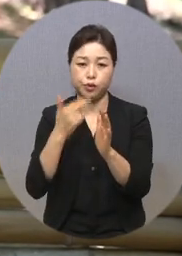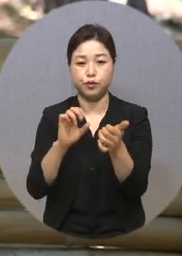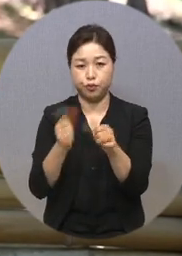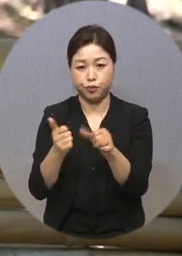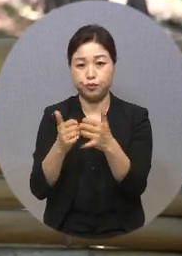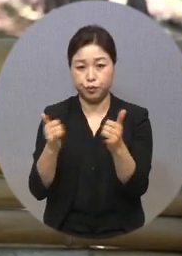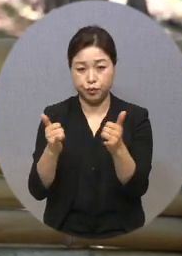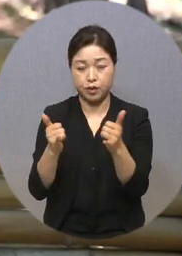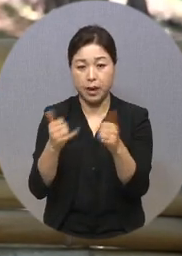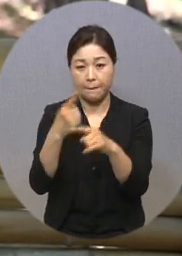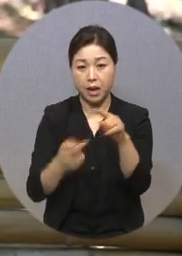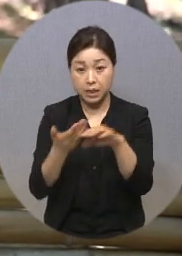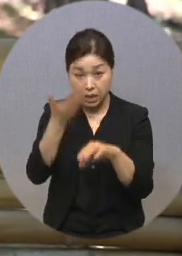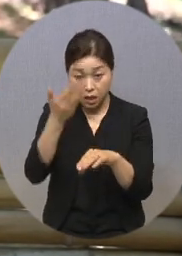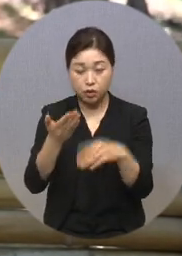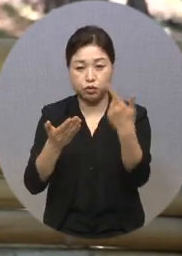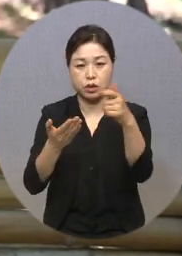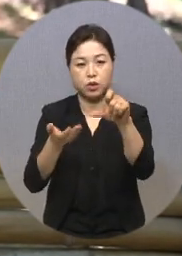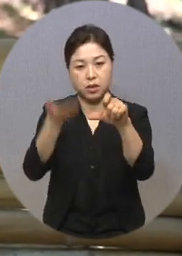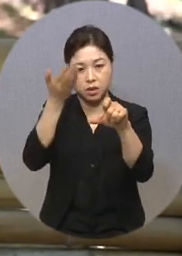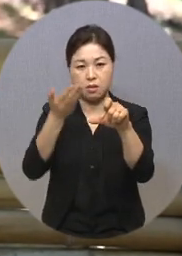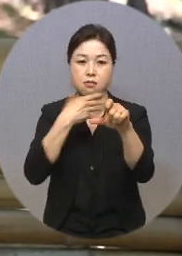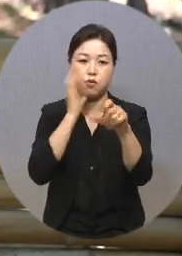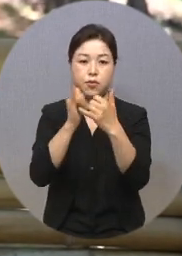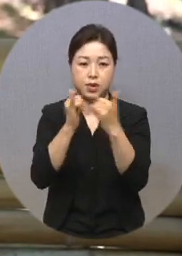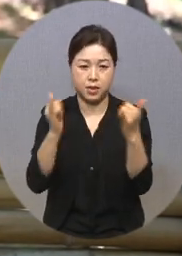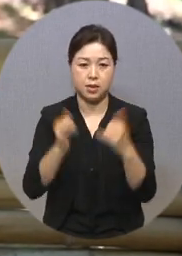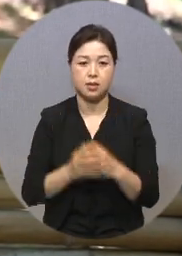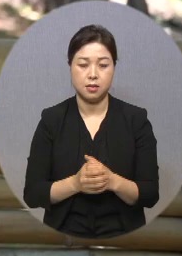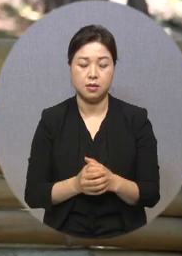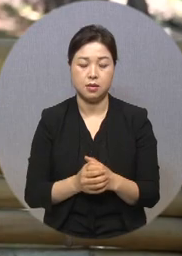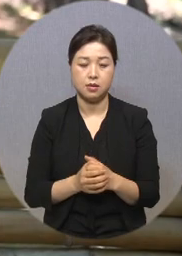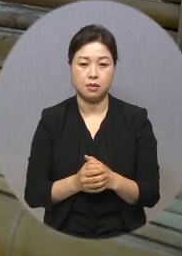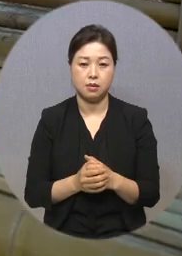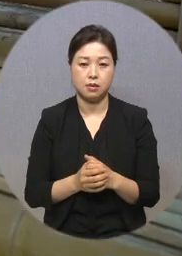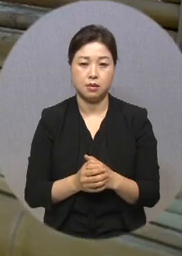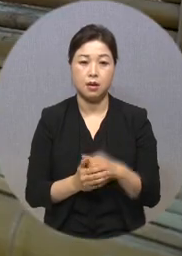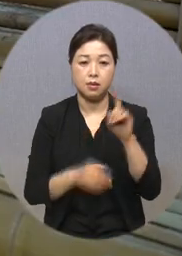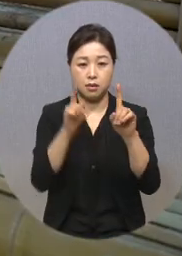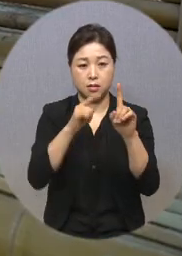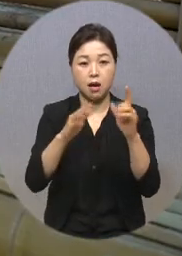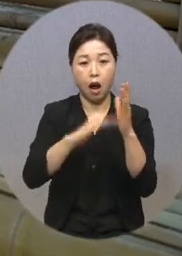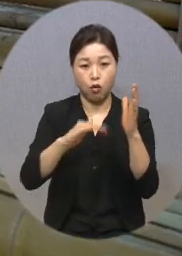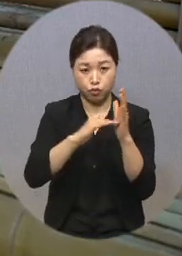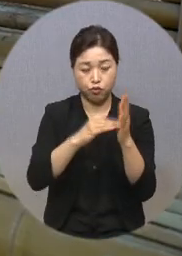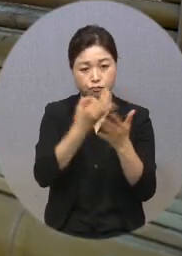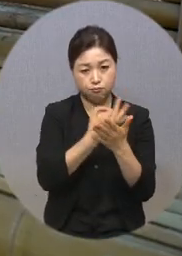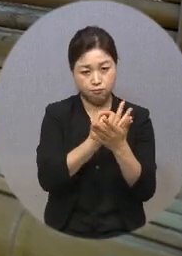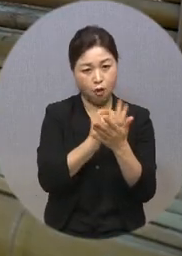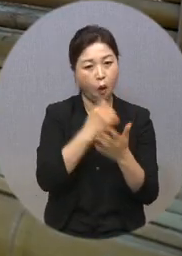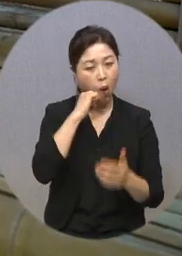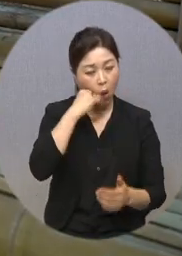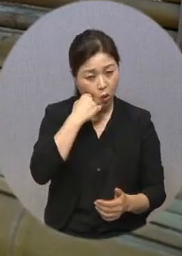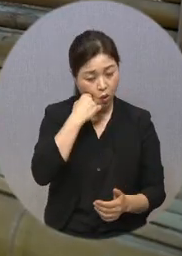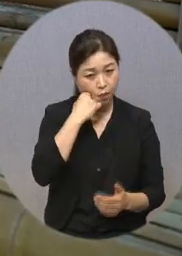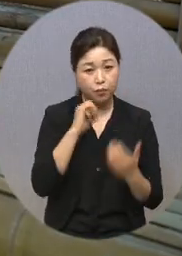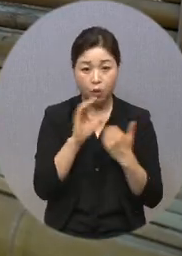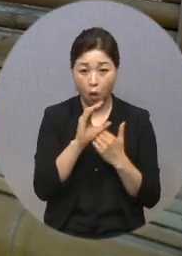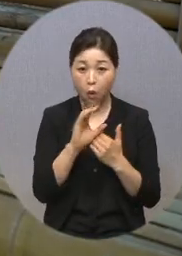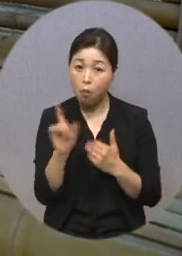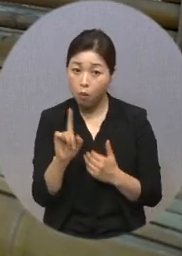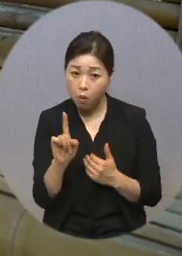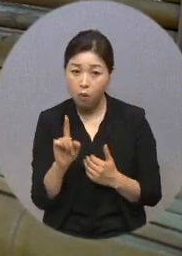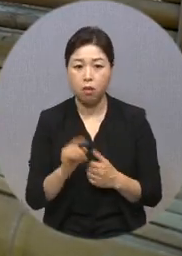분들의 절반은 65세 이상의 고령층이 해당됩니다. 이렇듯 1인 가구는 경제적인 어려움에 노출되는